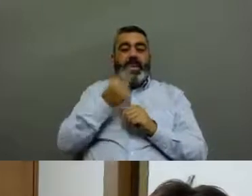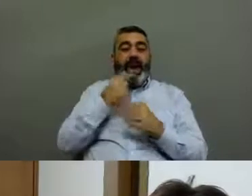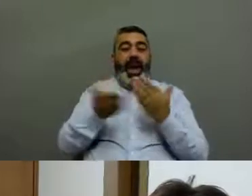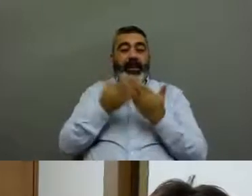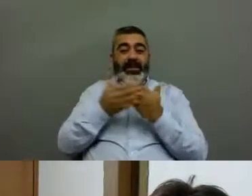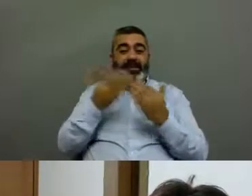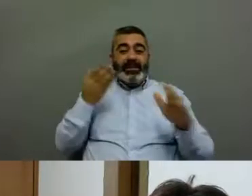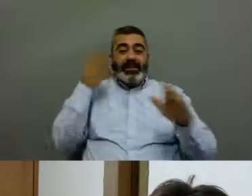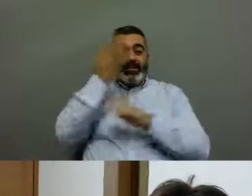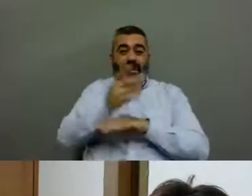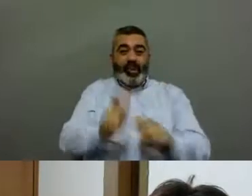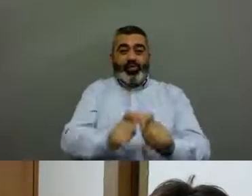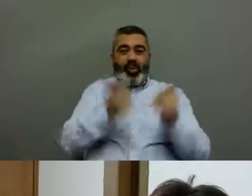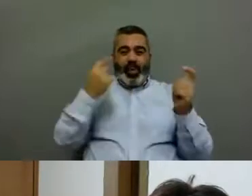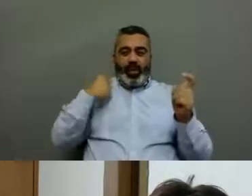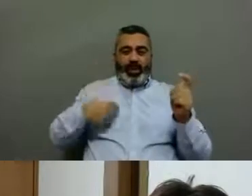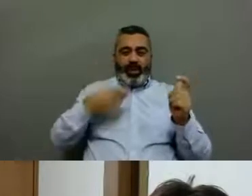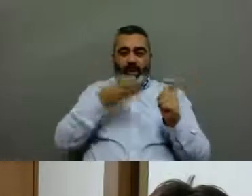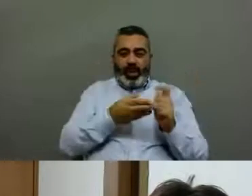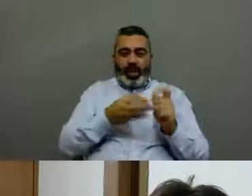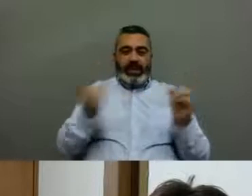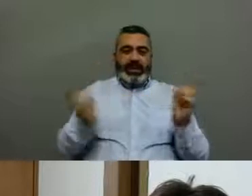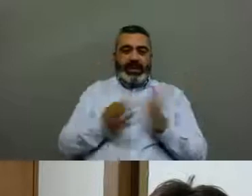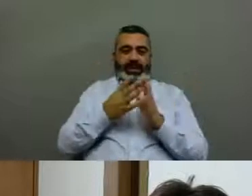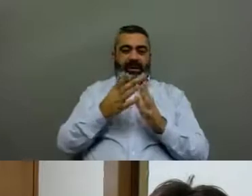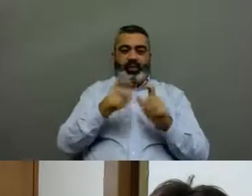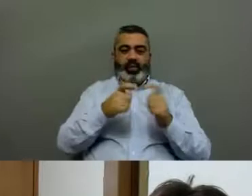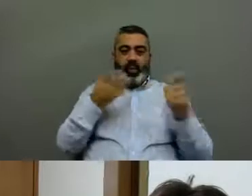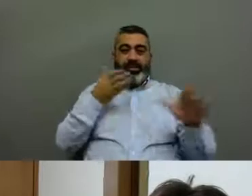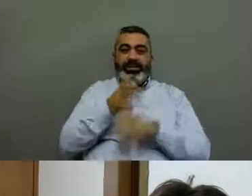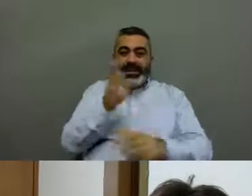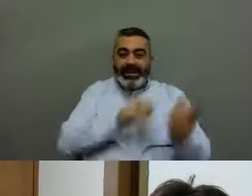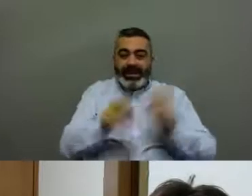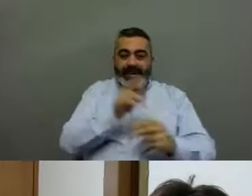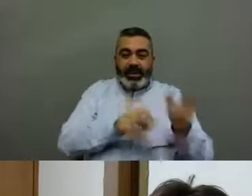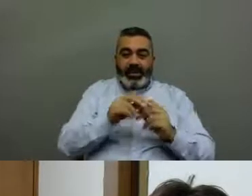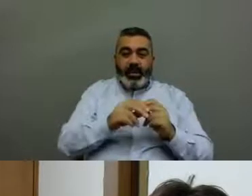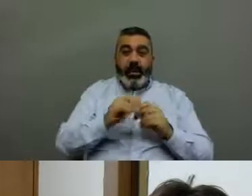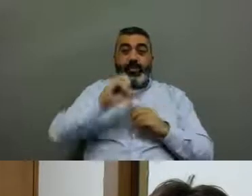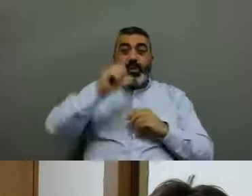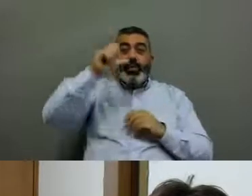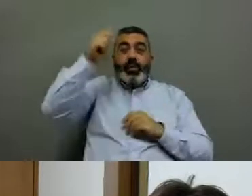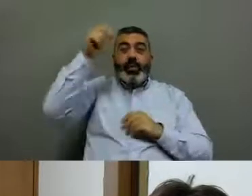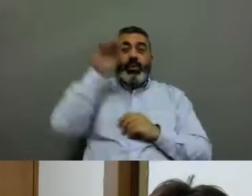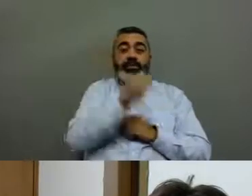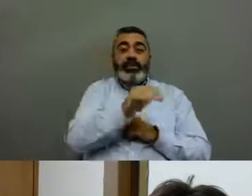στα σχολεία, στα δημοτικά, όταν με επισκέπτομαι τα παιδιά για να συζητήσουμε, το πρώτο πράγμα που τους